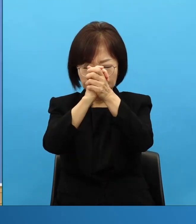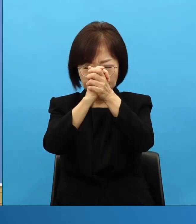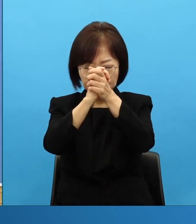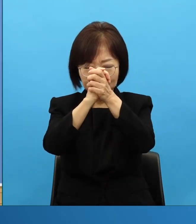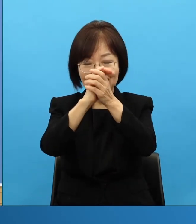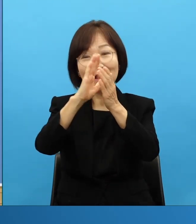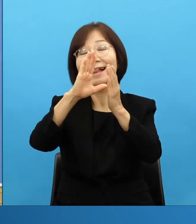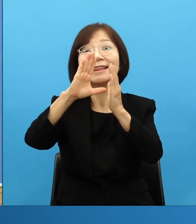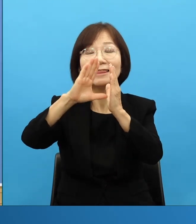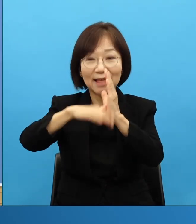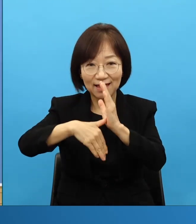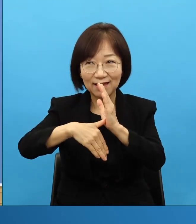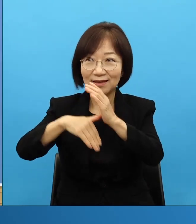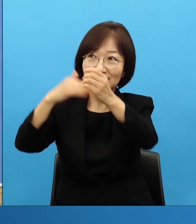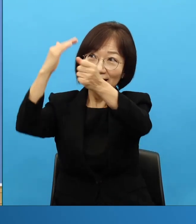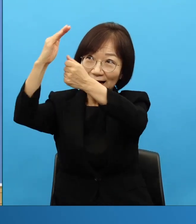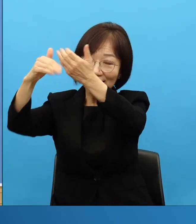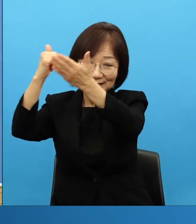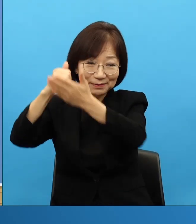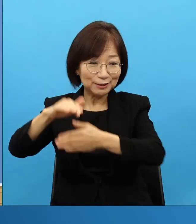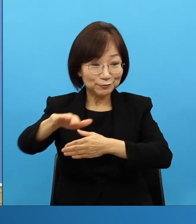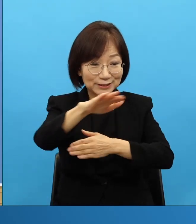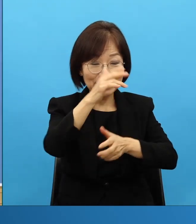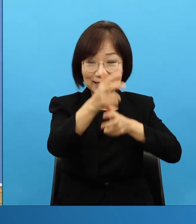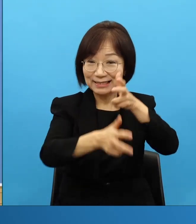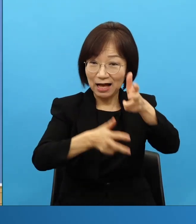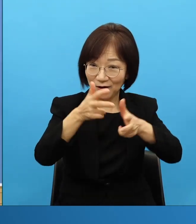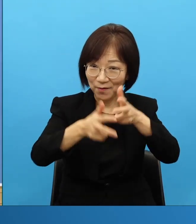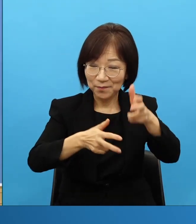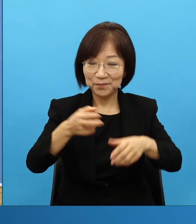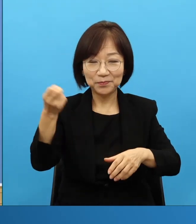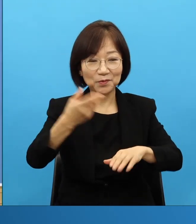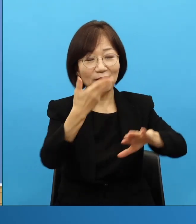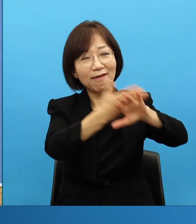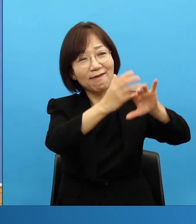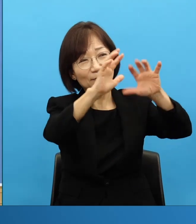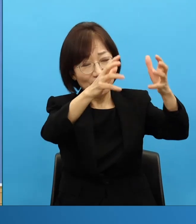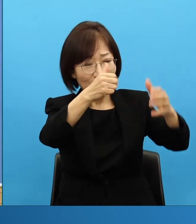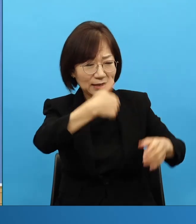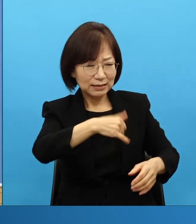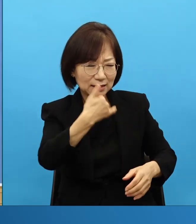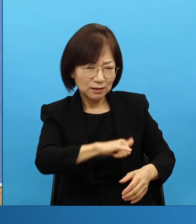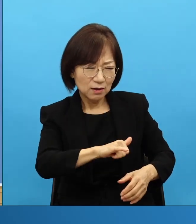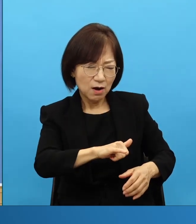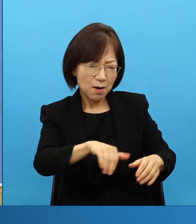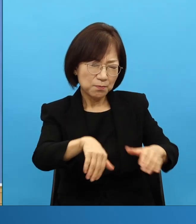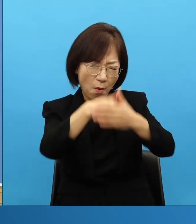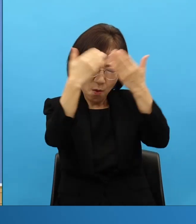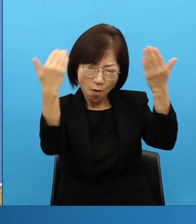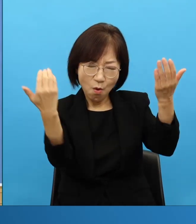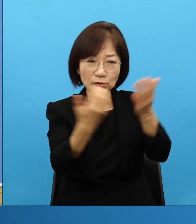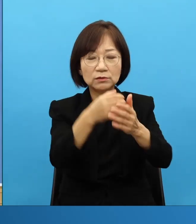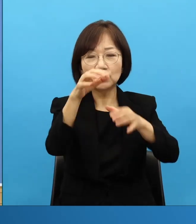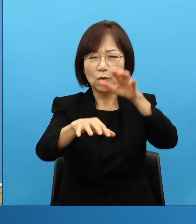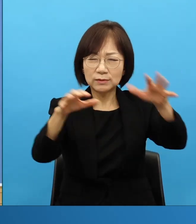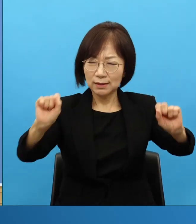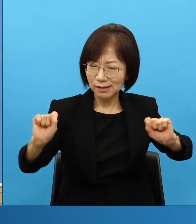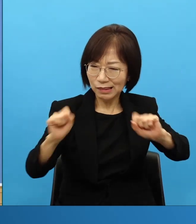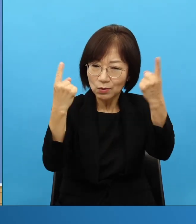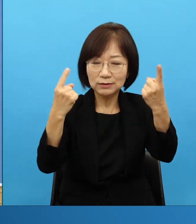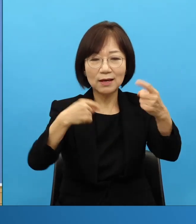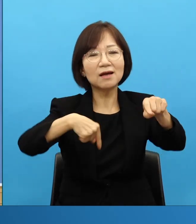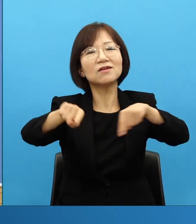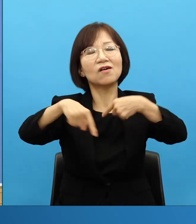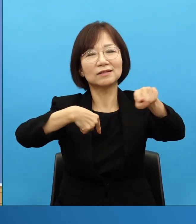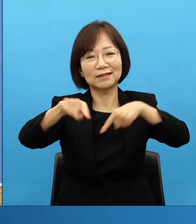하나님께서 여러분의 사업, 저 해외, 여러분의 자녀 모든 데 연결될 수 있다는 거예요. And so during this time of prayer, you have to understand that